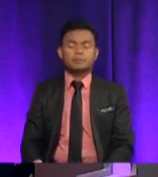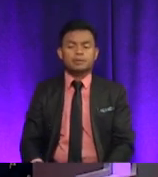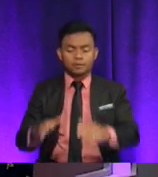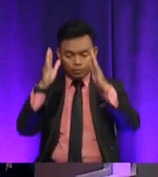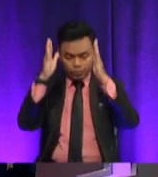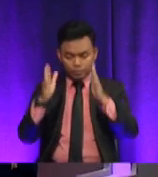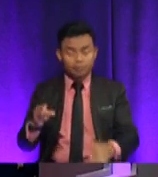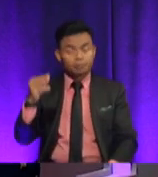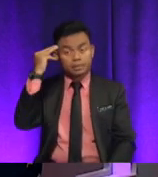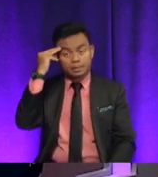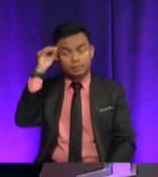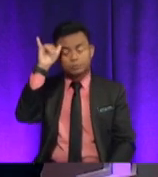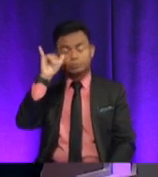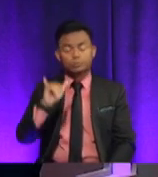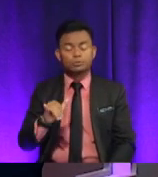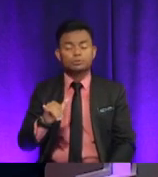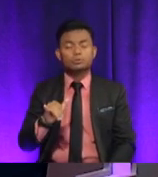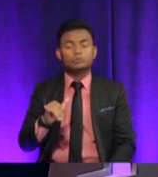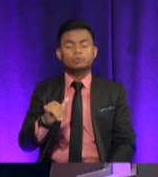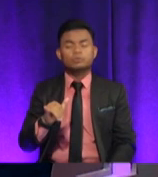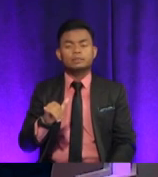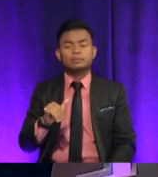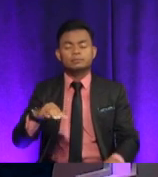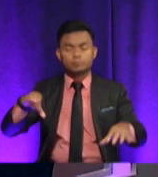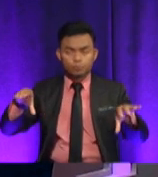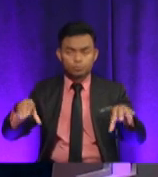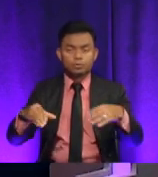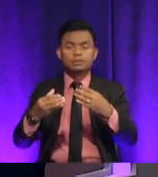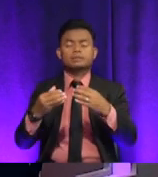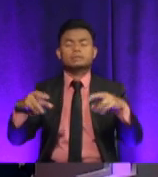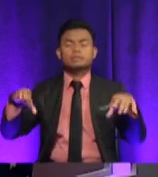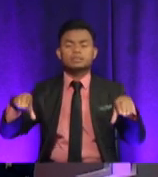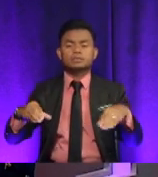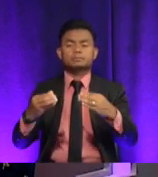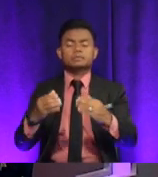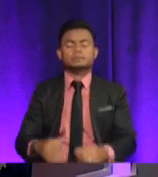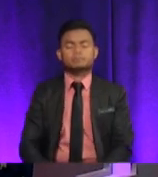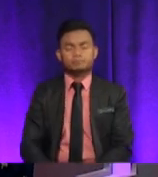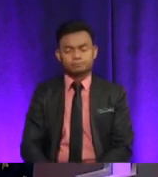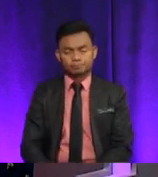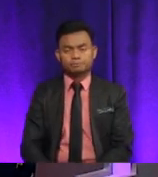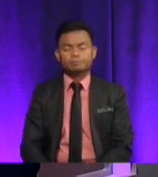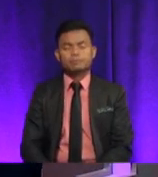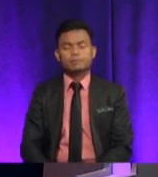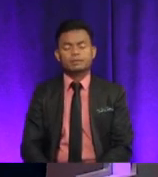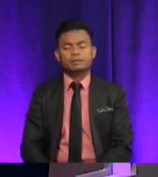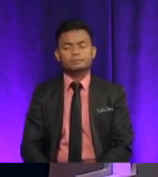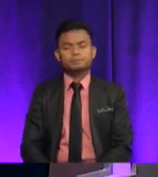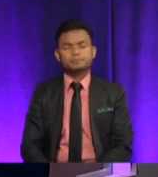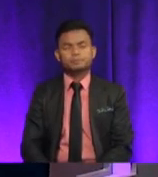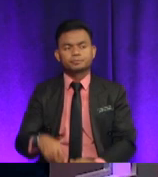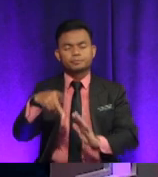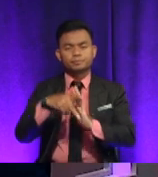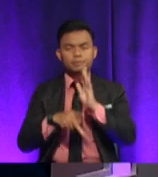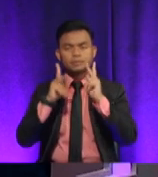mendapat pengaruh duo dari negara yaitu Arab dan juga parsi Oke kemudian Oke perkataan syair ini